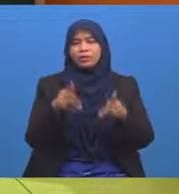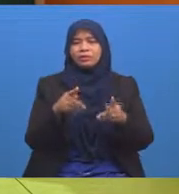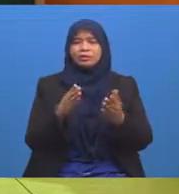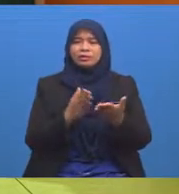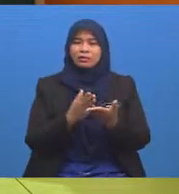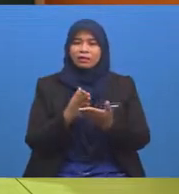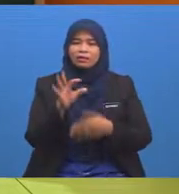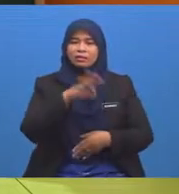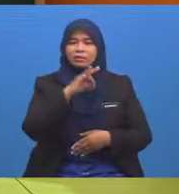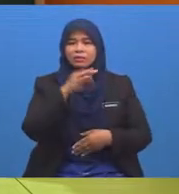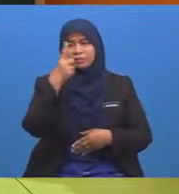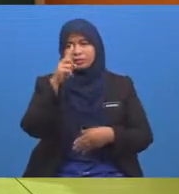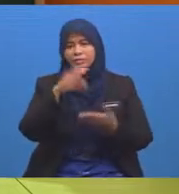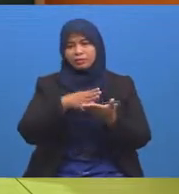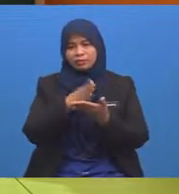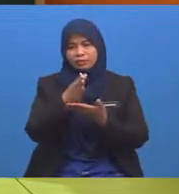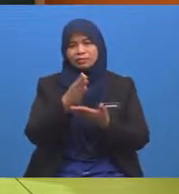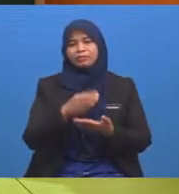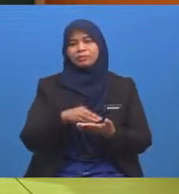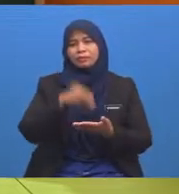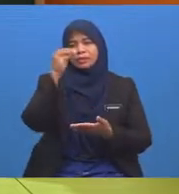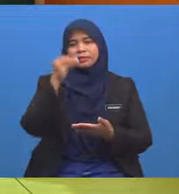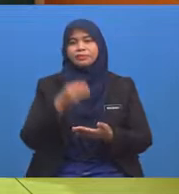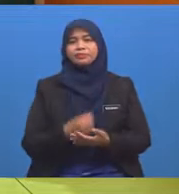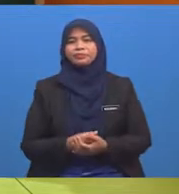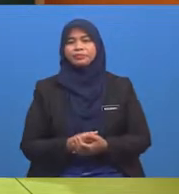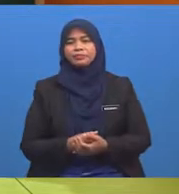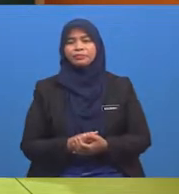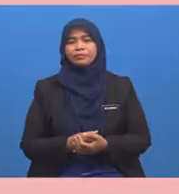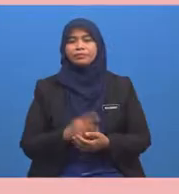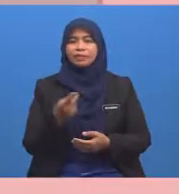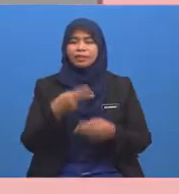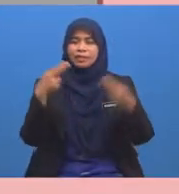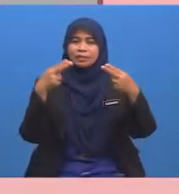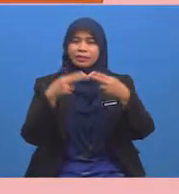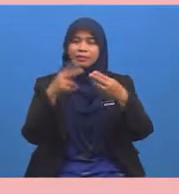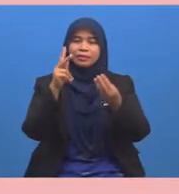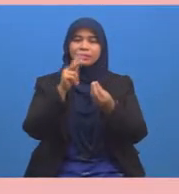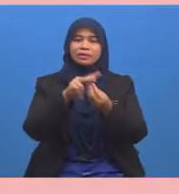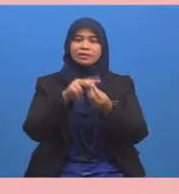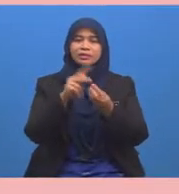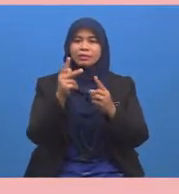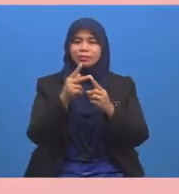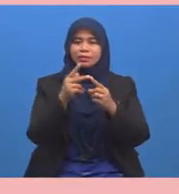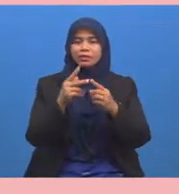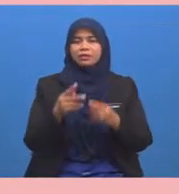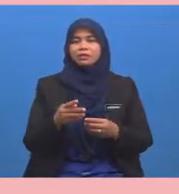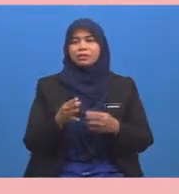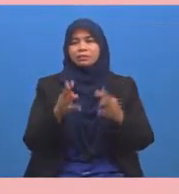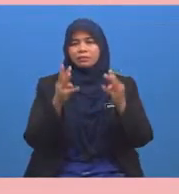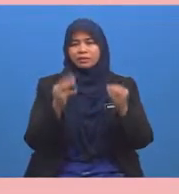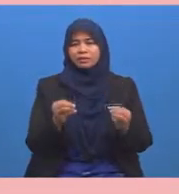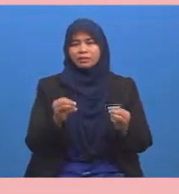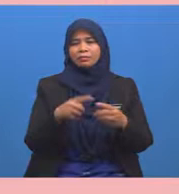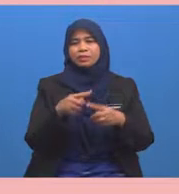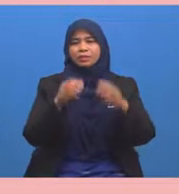meneruskan pembelajaran kita pada hari ini. Mari kita sambung kesan terhadap alam sekitar manusia